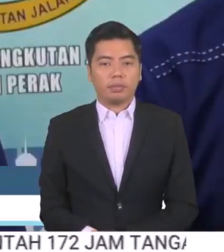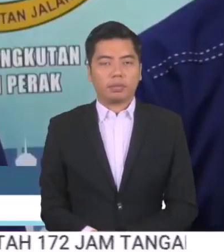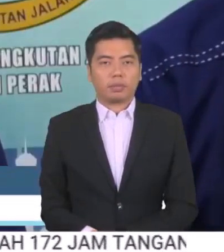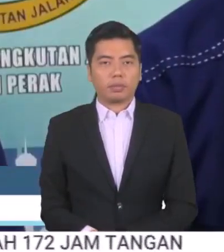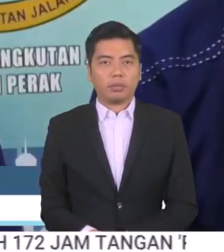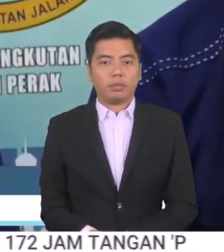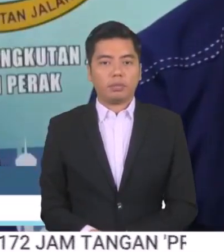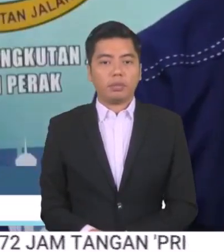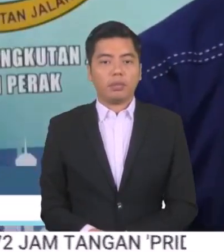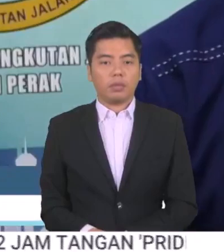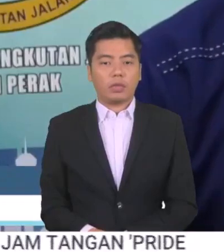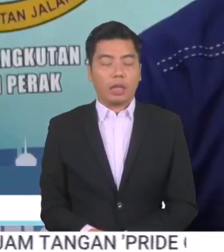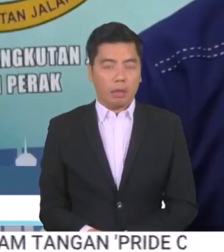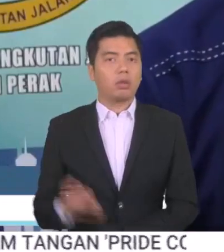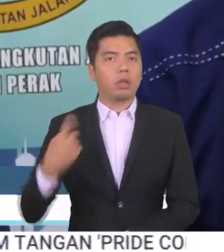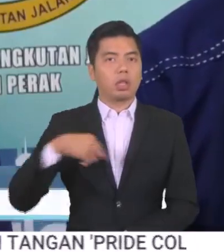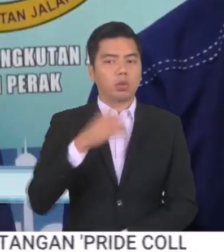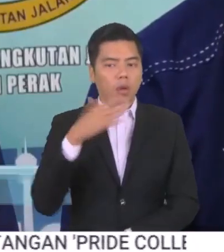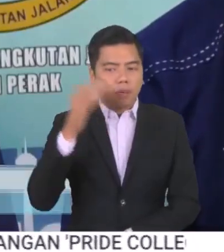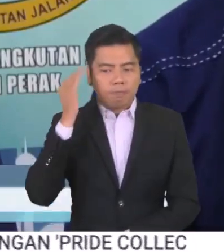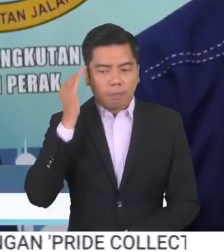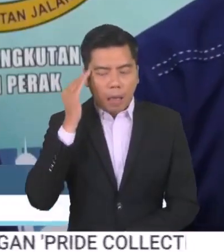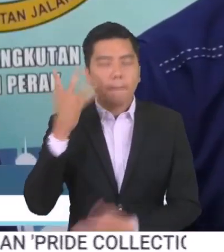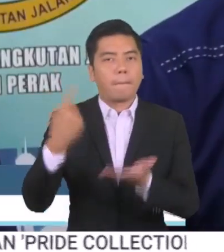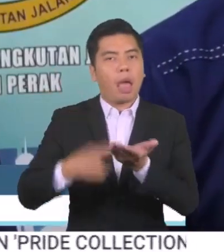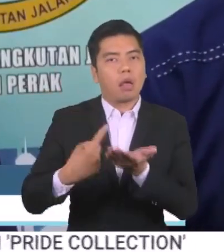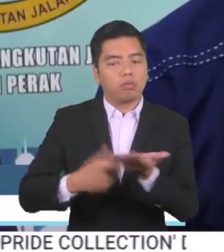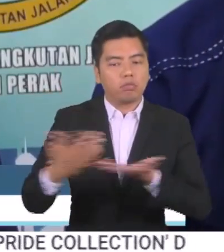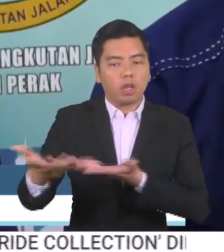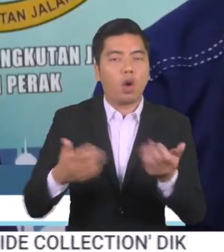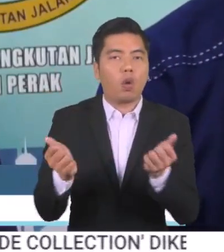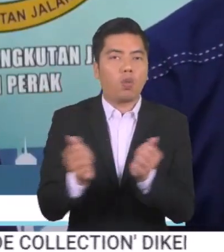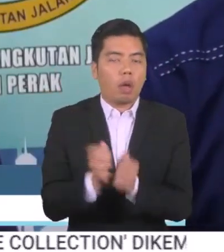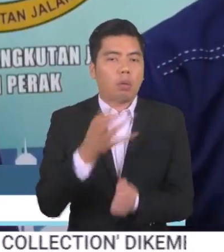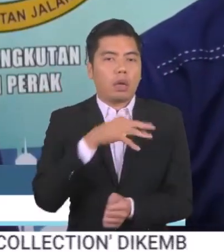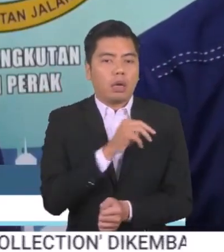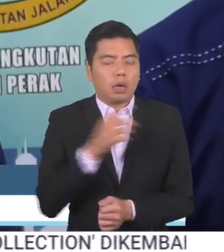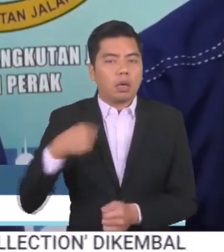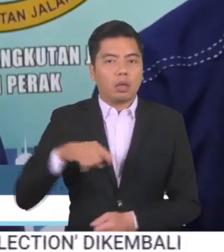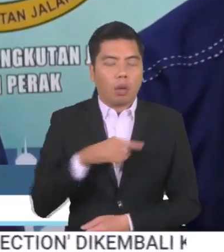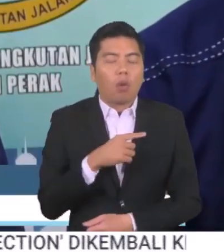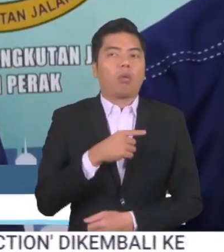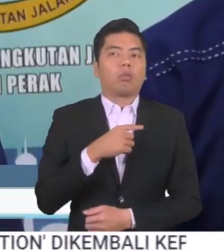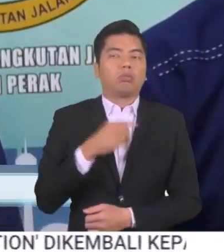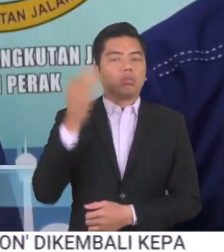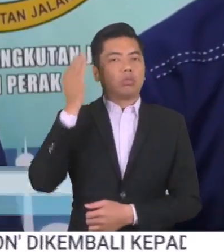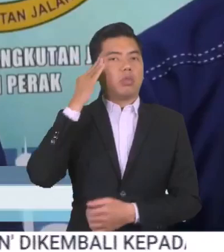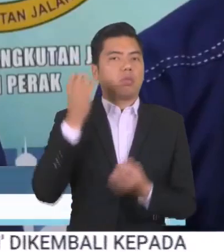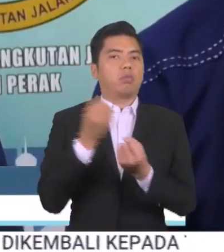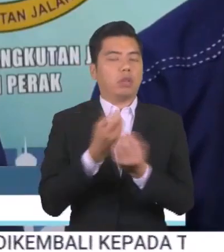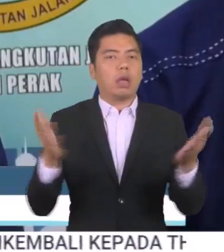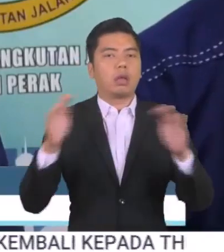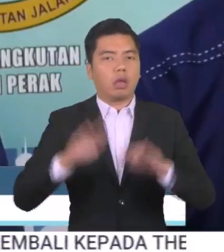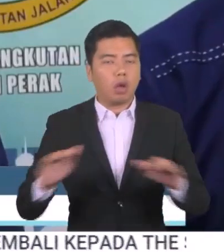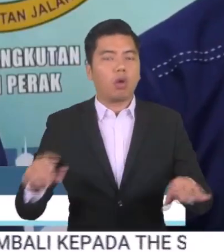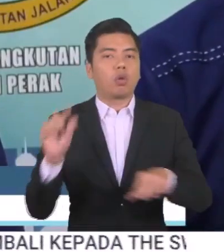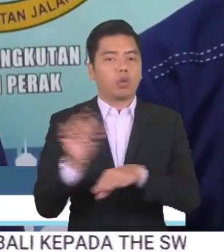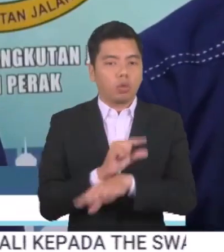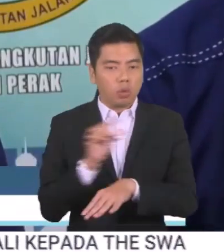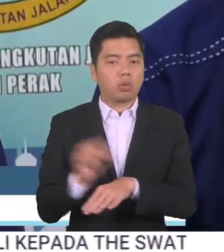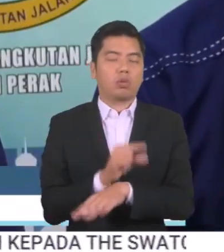Jadi apabila kita kenal pasti, kita bincang dengan pihak Kementerian Pendidikan, kita dapati banyak anak-anak yang